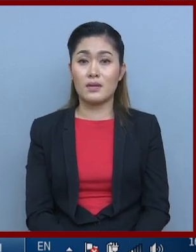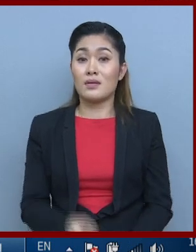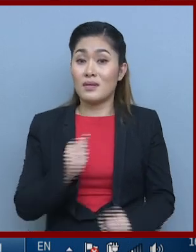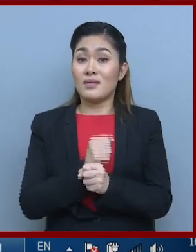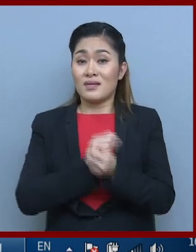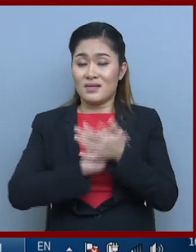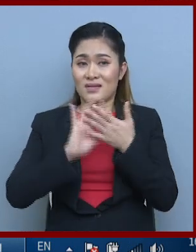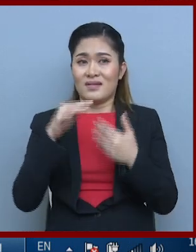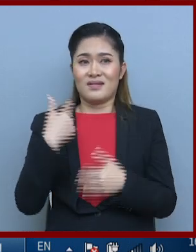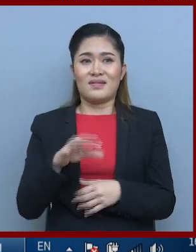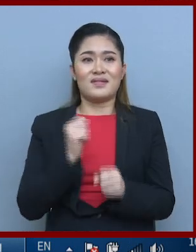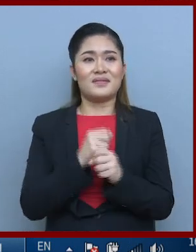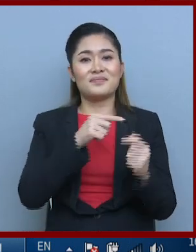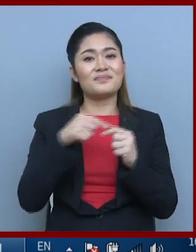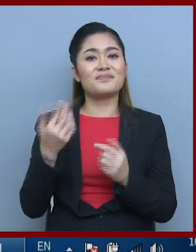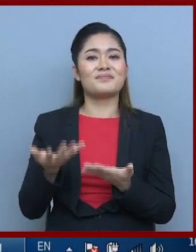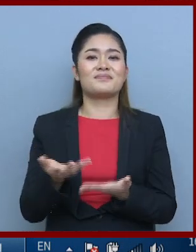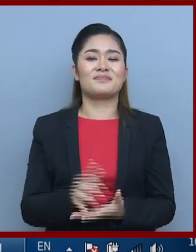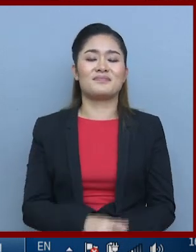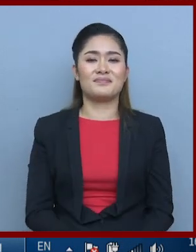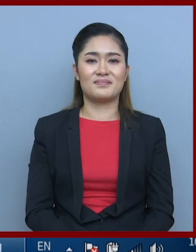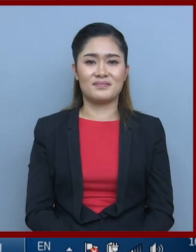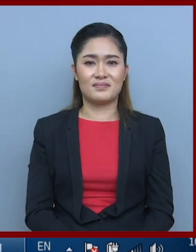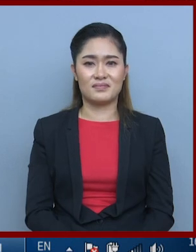เมื่อฟอร์มได้ทั้งหมดแล้วทำยังไ